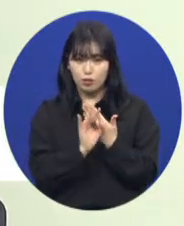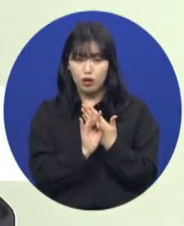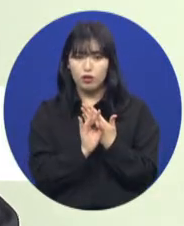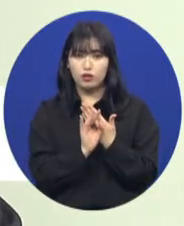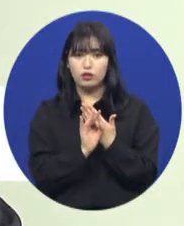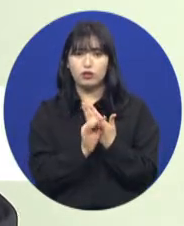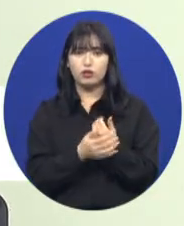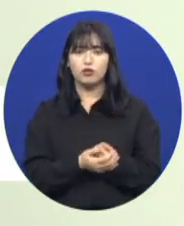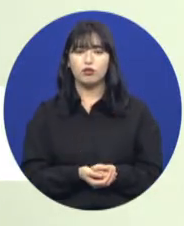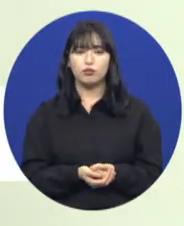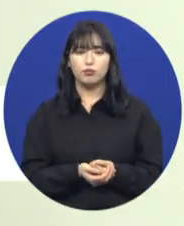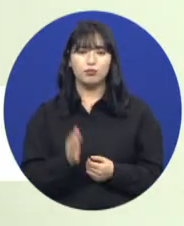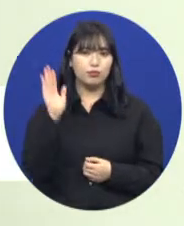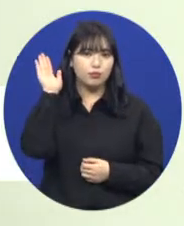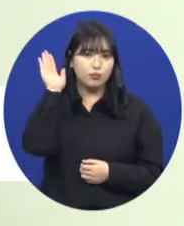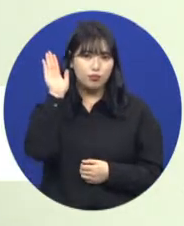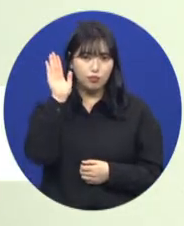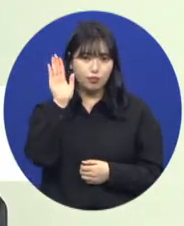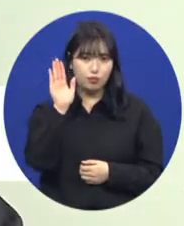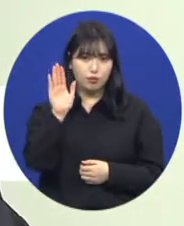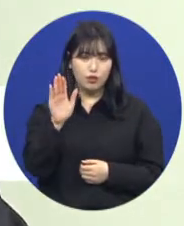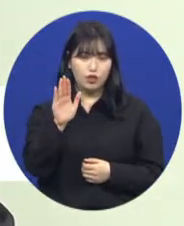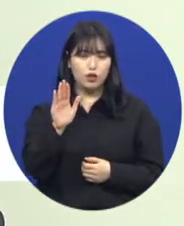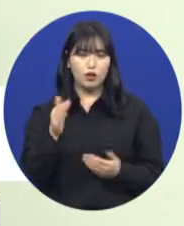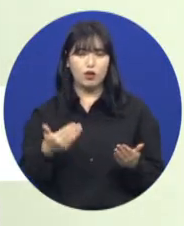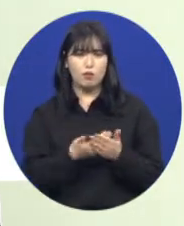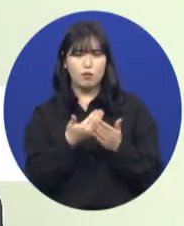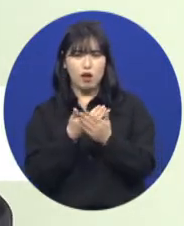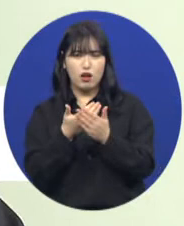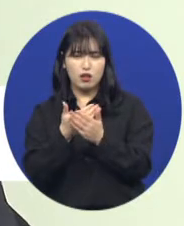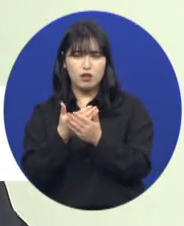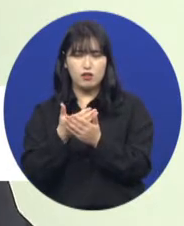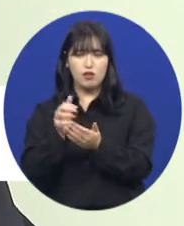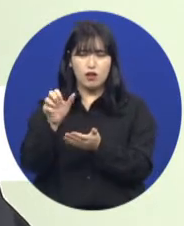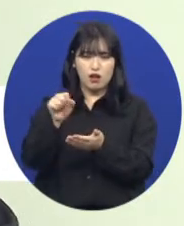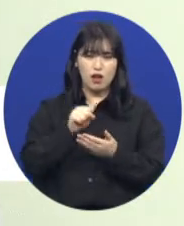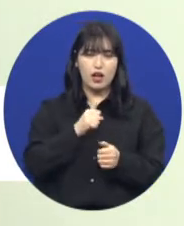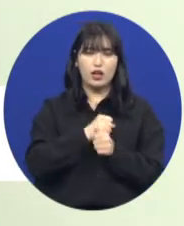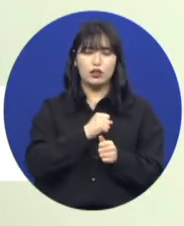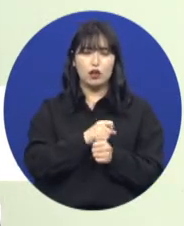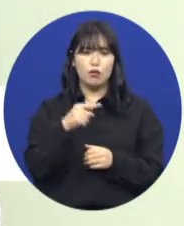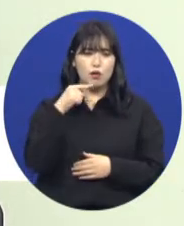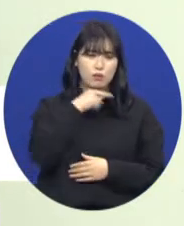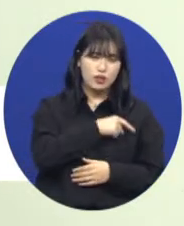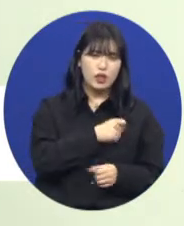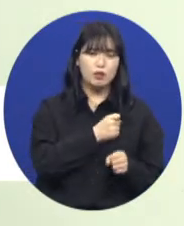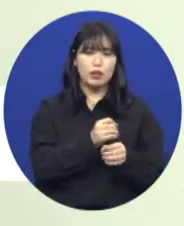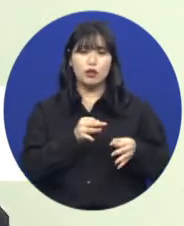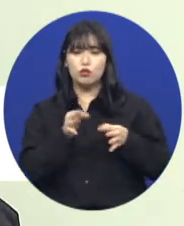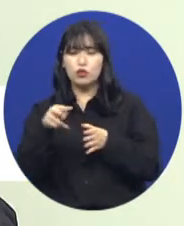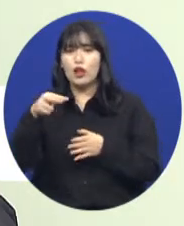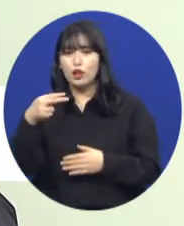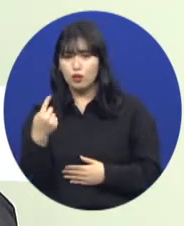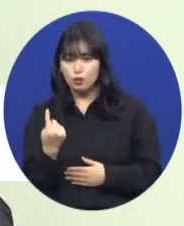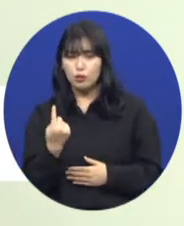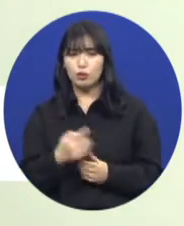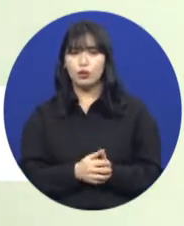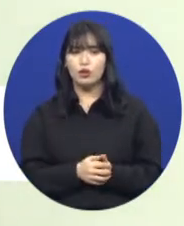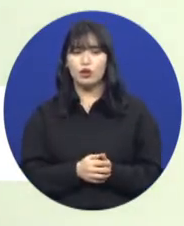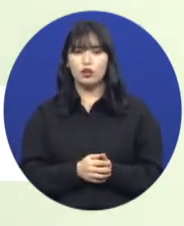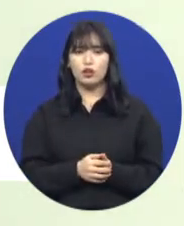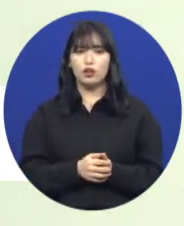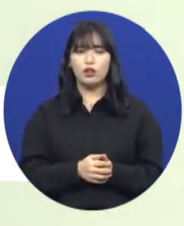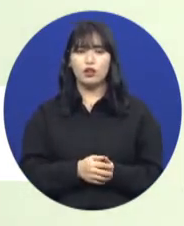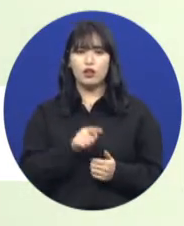뭐 미래의 성장을 끌어다가 지금 뭐 부채를 끌어서 투자를 하는 한이 있더라도